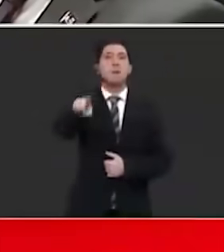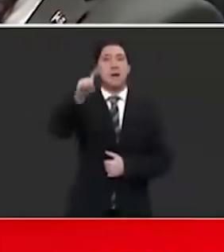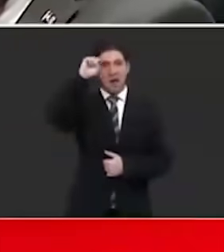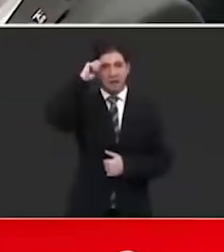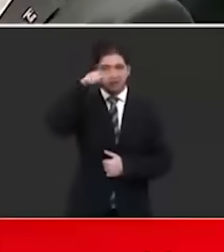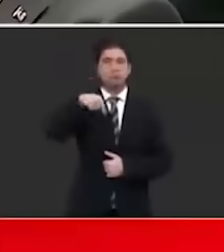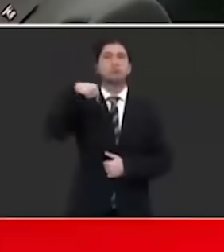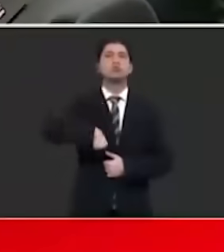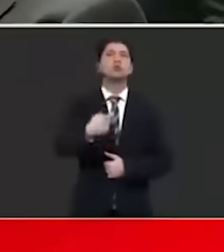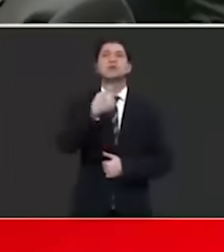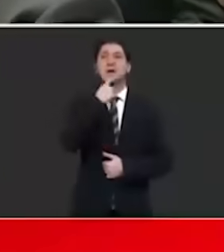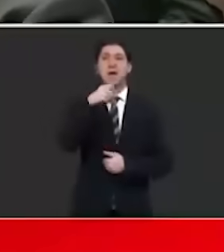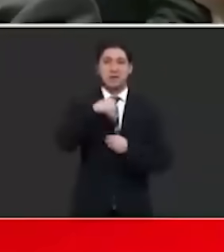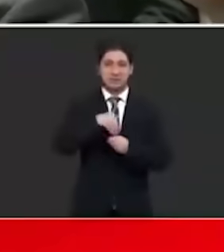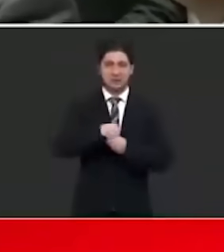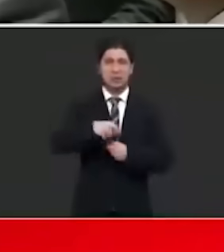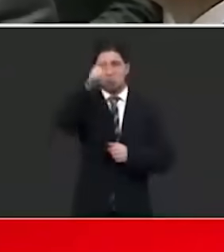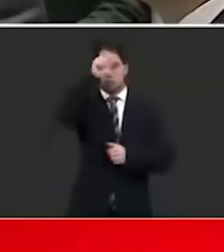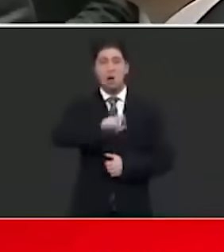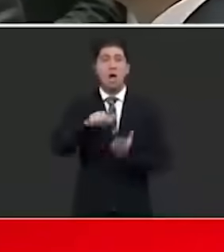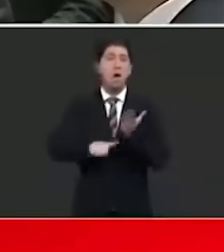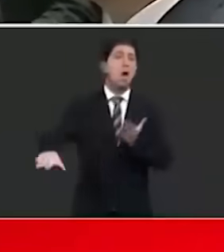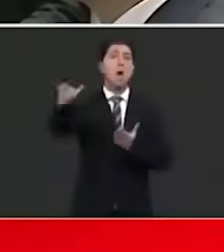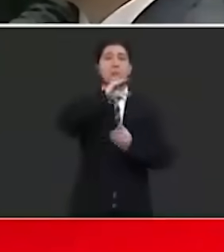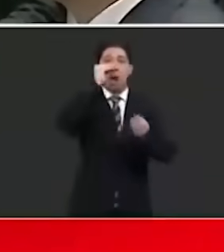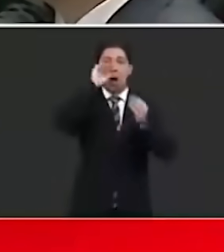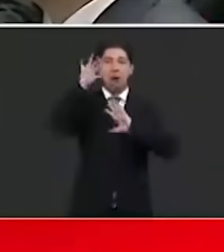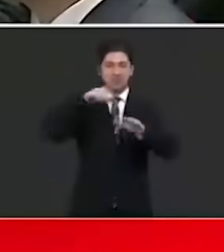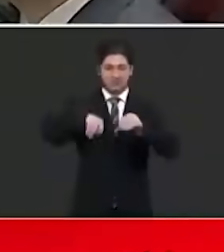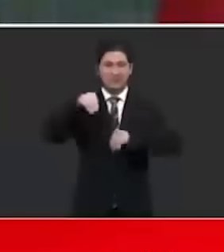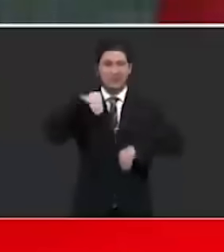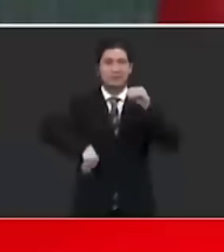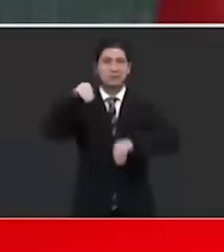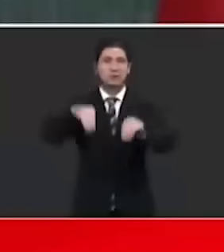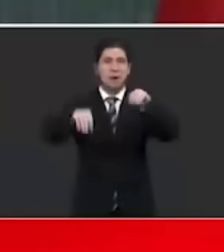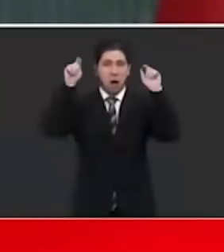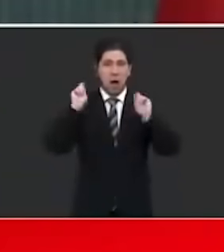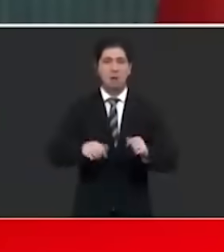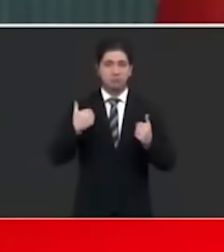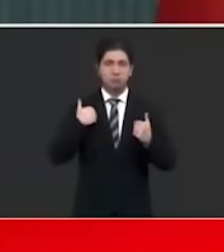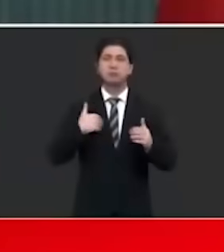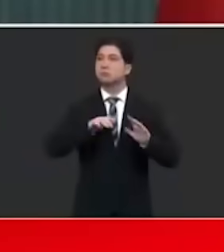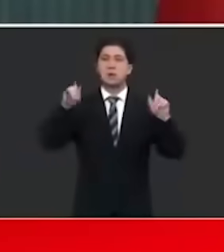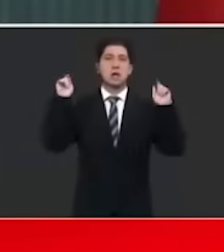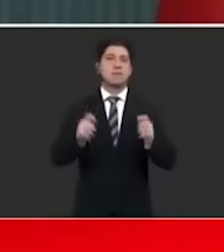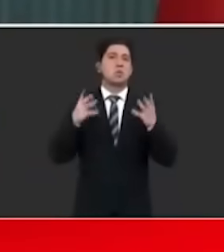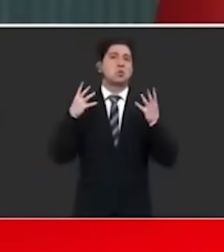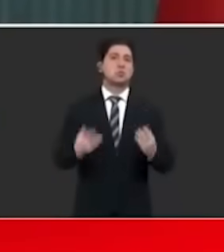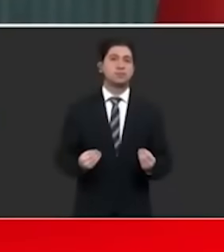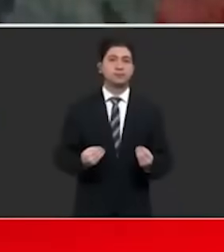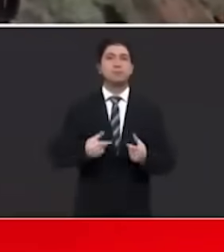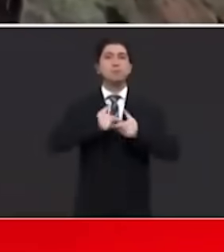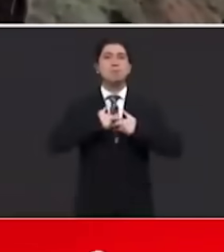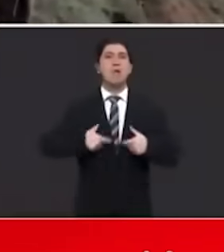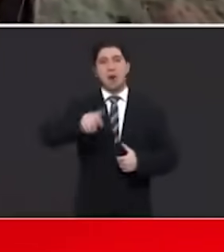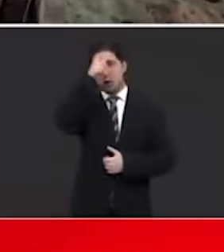bu senede ülkemiz genelinde bir ağaçlandırma seferberliğine dönüştürdük. Milli